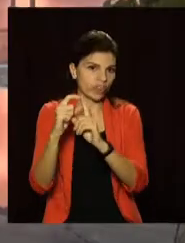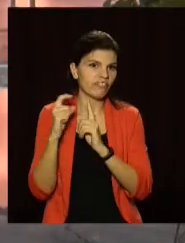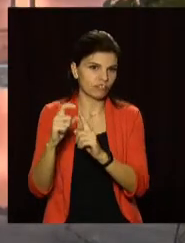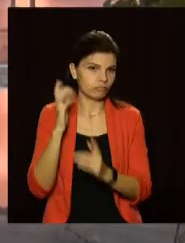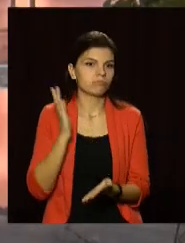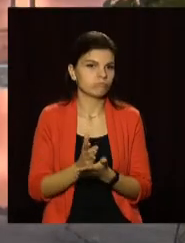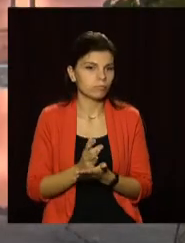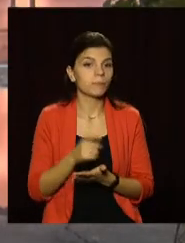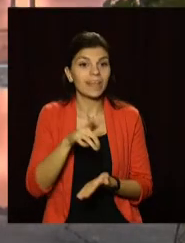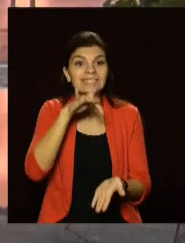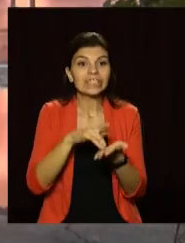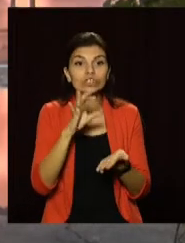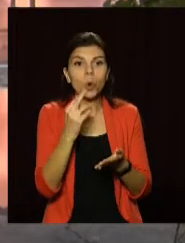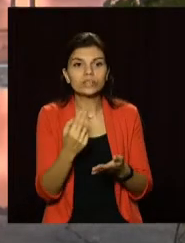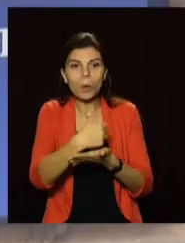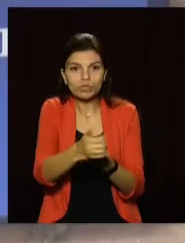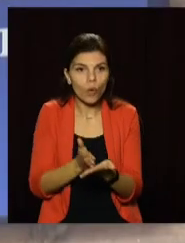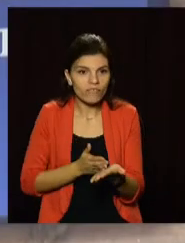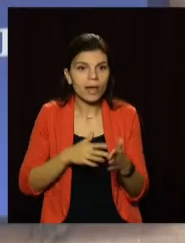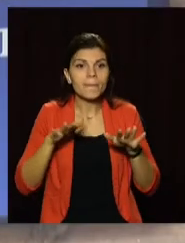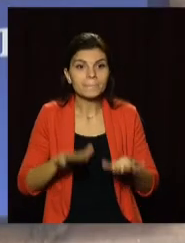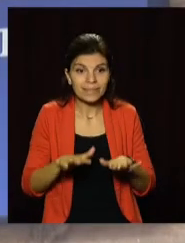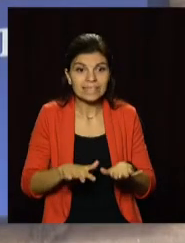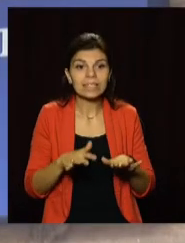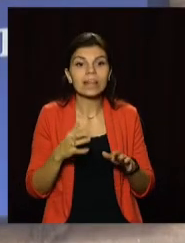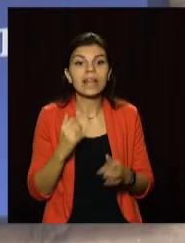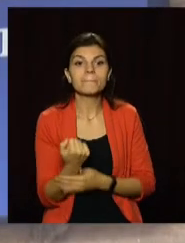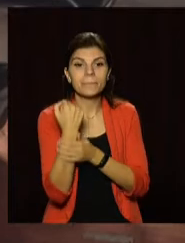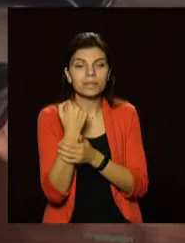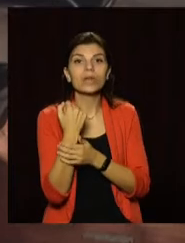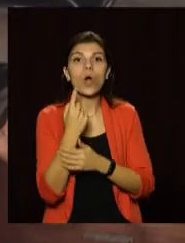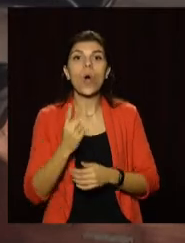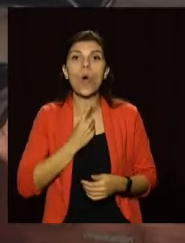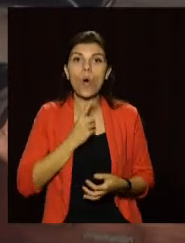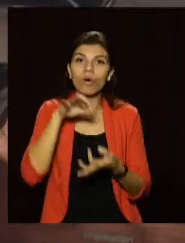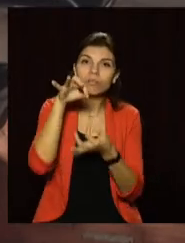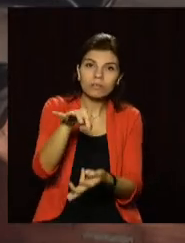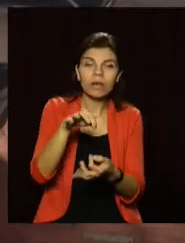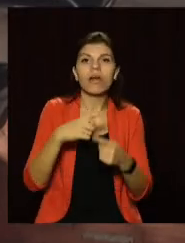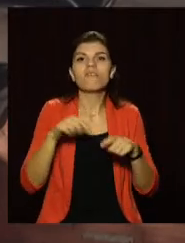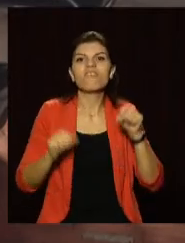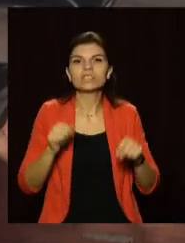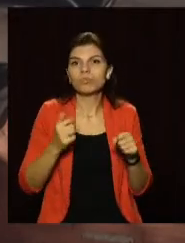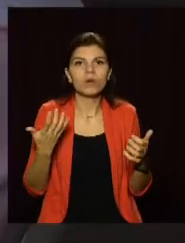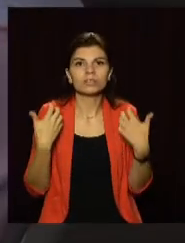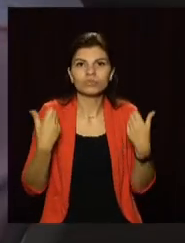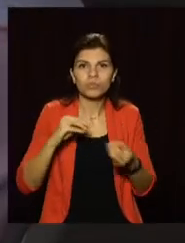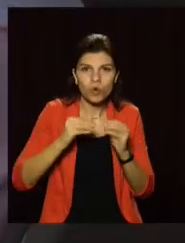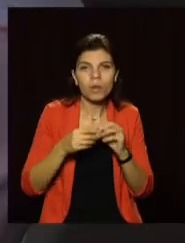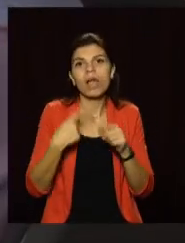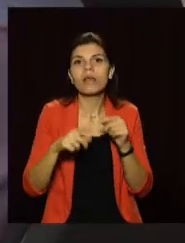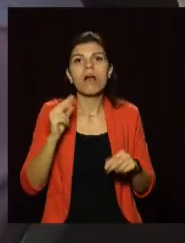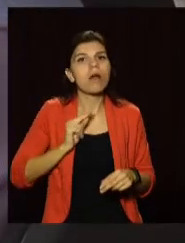відповідають. Територіальний центр соціального обслуговування – місце, де підтримку отримують одинокі, з обмеженими можливостями та безробітні